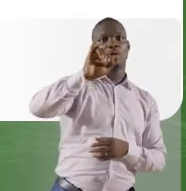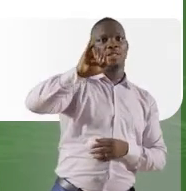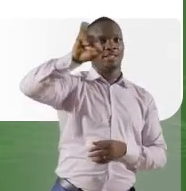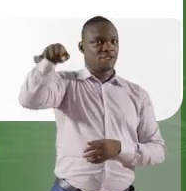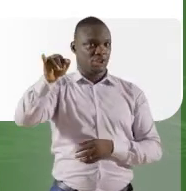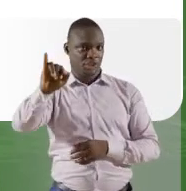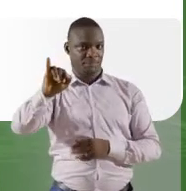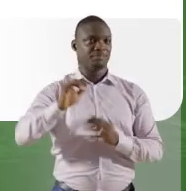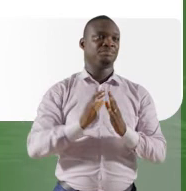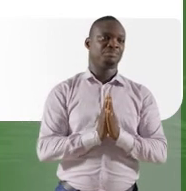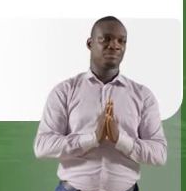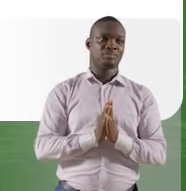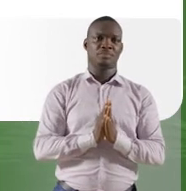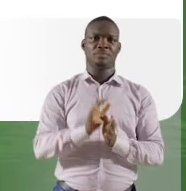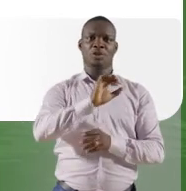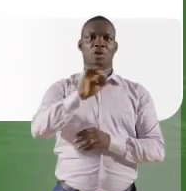OIJ.